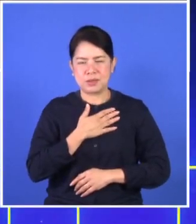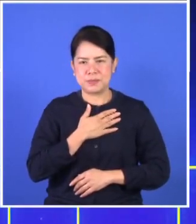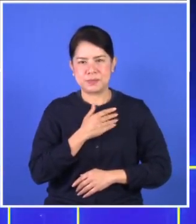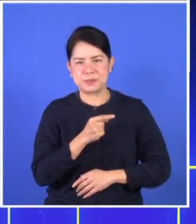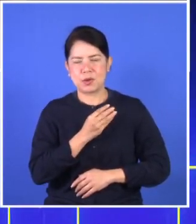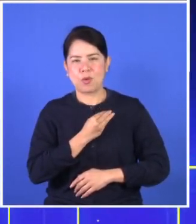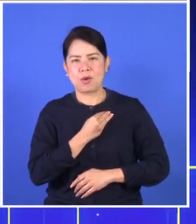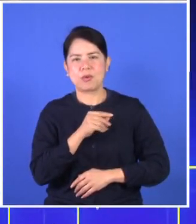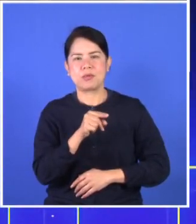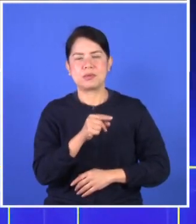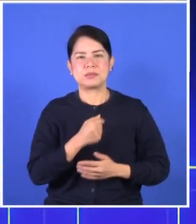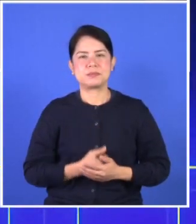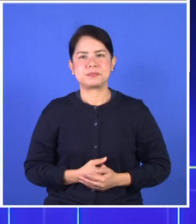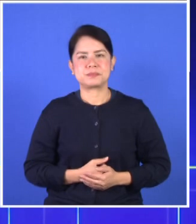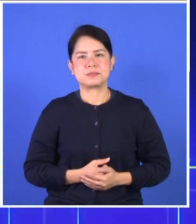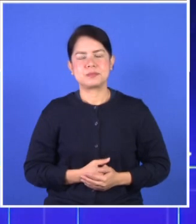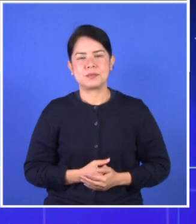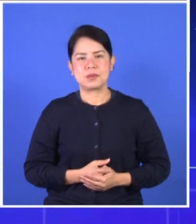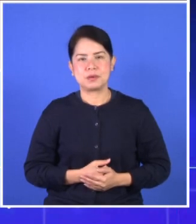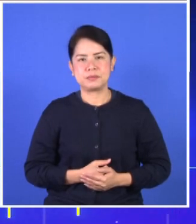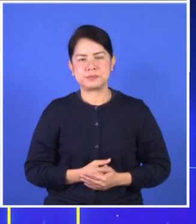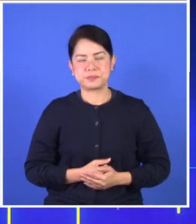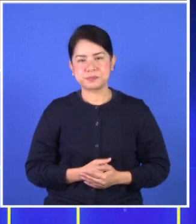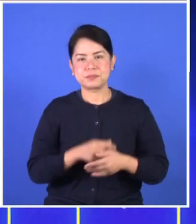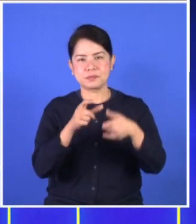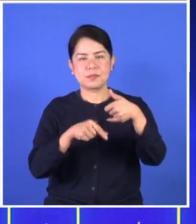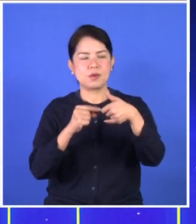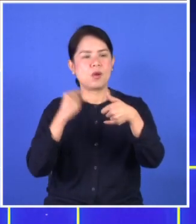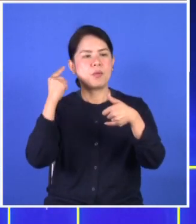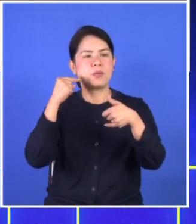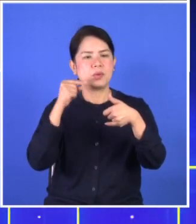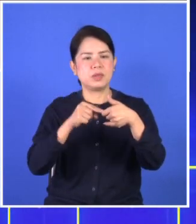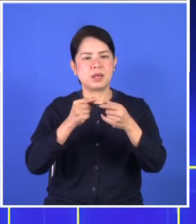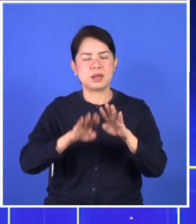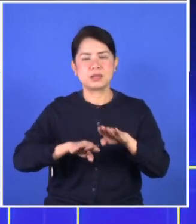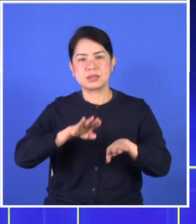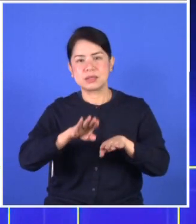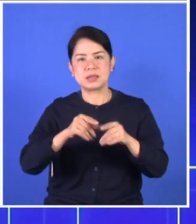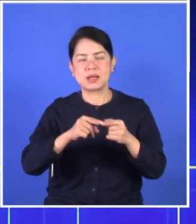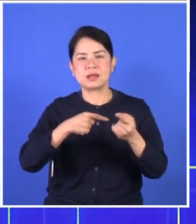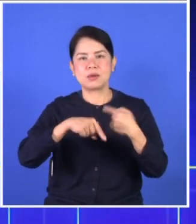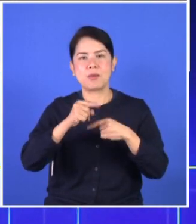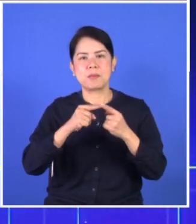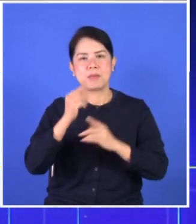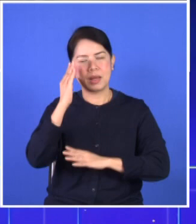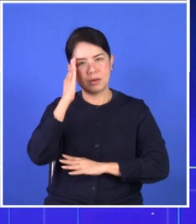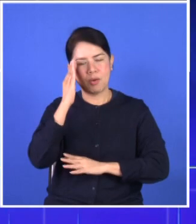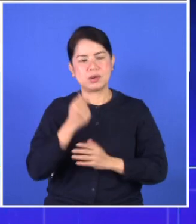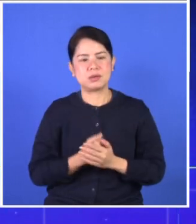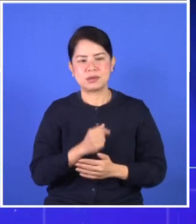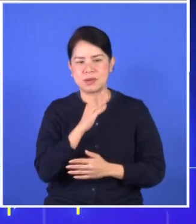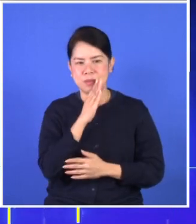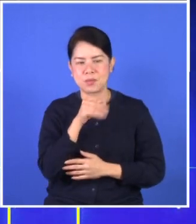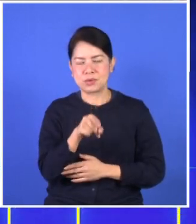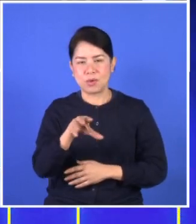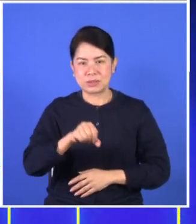ยุงอยู่2ชั่วโมงก็เคยเจอมาแล้วอย่างคุณผู้หญิงบ้านนี้เนี่ยคือจะขึ้นนอนถ้าเกิดพี่เขามาจัดการเขียดไม่ได้นี่คืนนี้ไม่ได้น